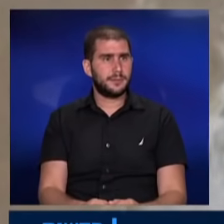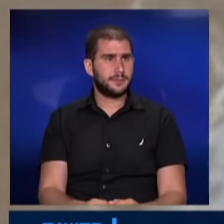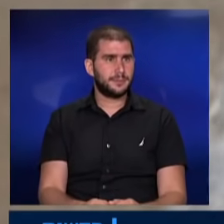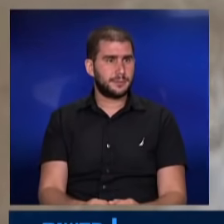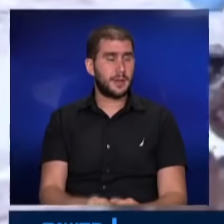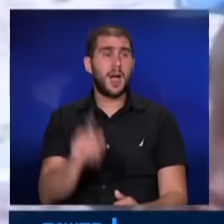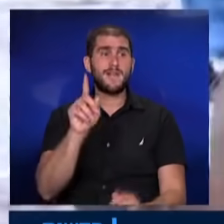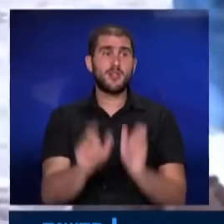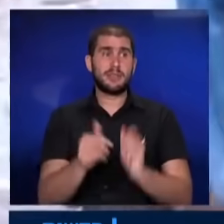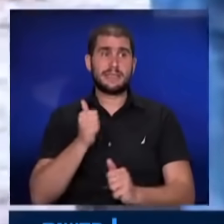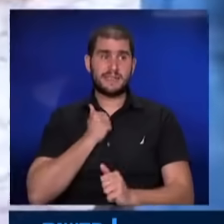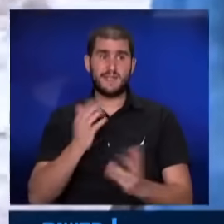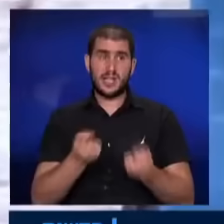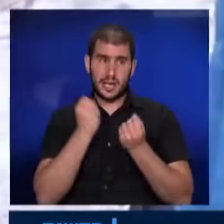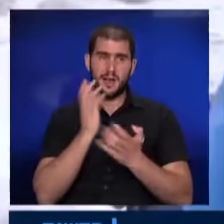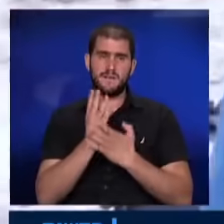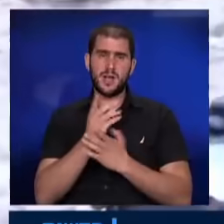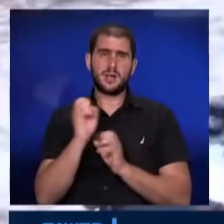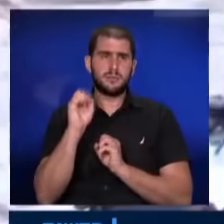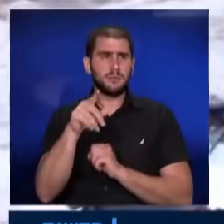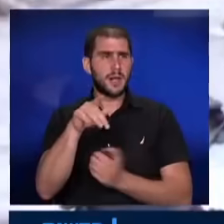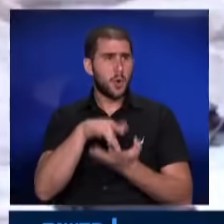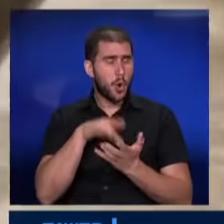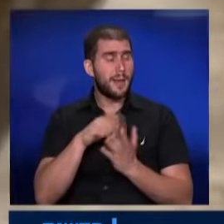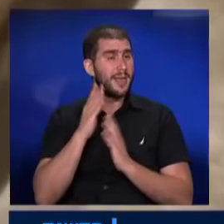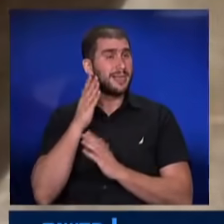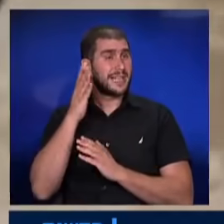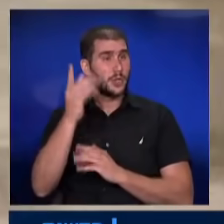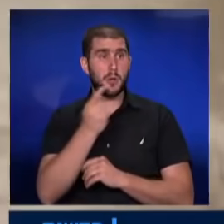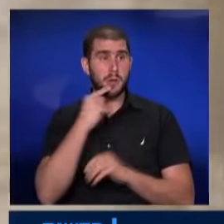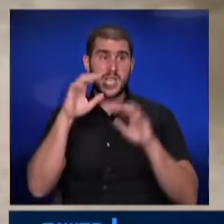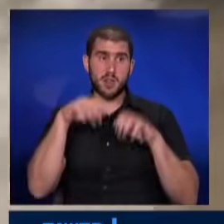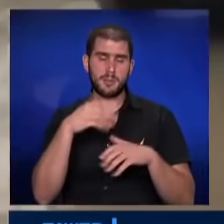אלפי אנשי צבא והצלה כבר נשלחו לאזור. התחזיות צופות